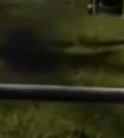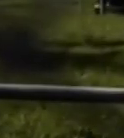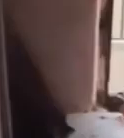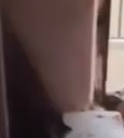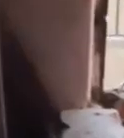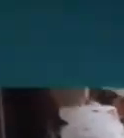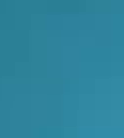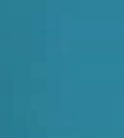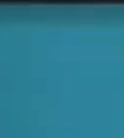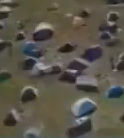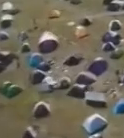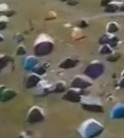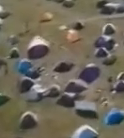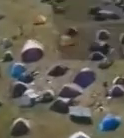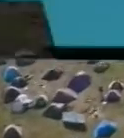Дякую.